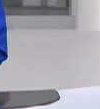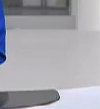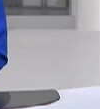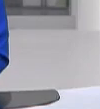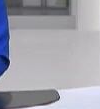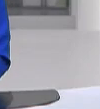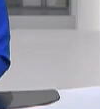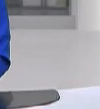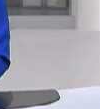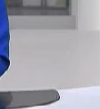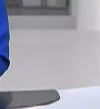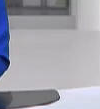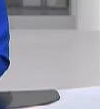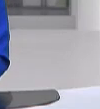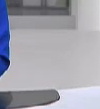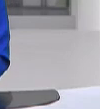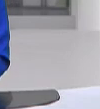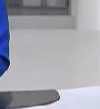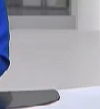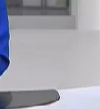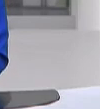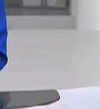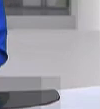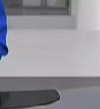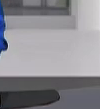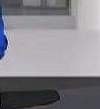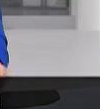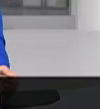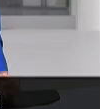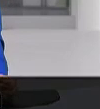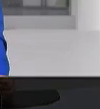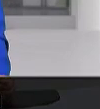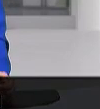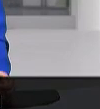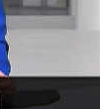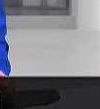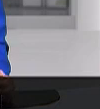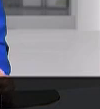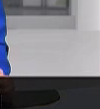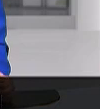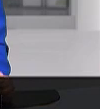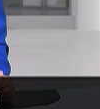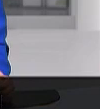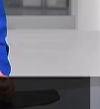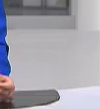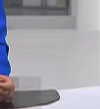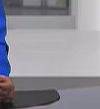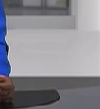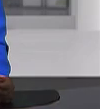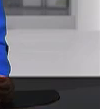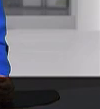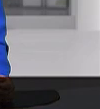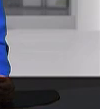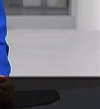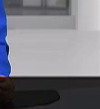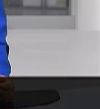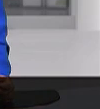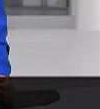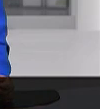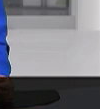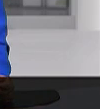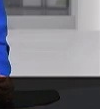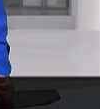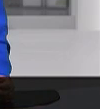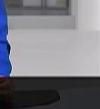Walaupun pelbagai nasihat telah dikeluarkan, polis turut telah mengarahkan untuk berpatah balik. Tetapi masih ramai yang cuba untuk merentas